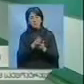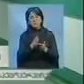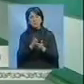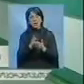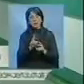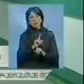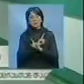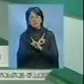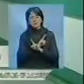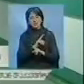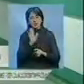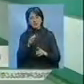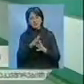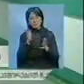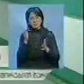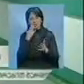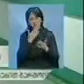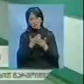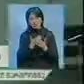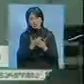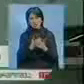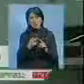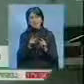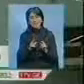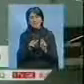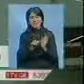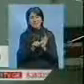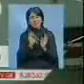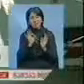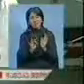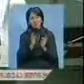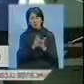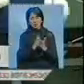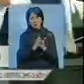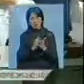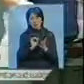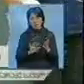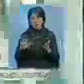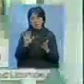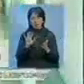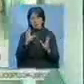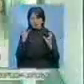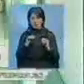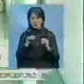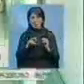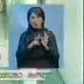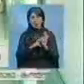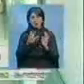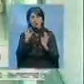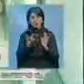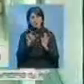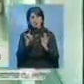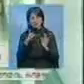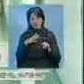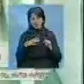მიმართულებითაა სიკვდილიანობის ყველაზე მაღალი მაჩვენებელი და ის 60%-ს შეადგენს. ევროპაში საერთოდ